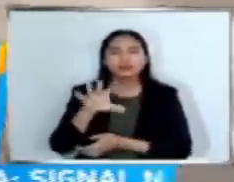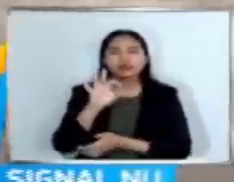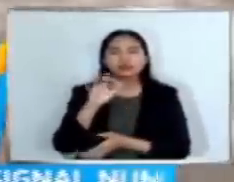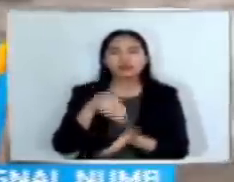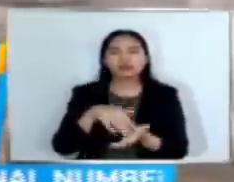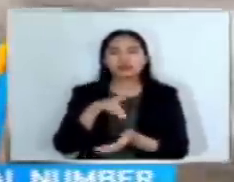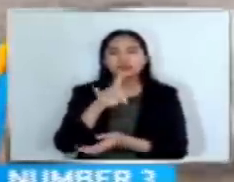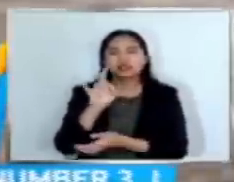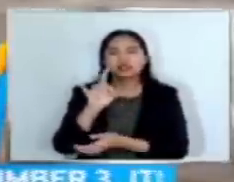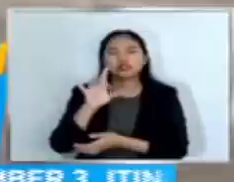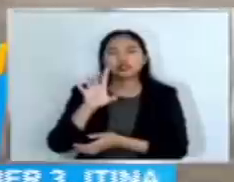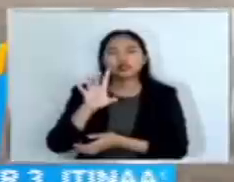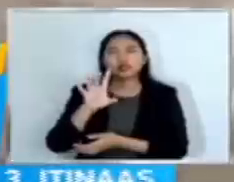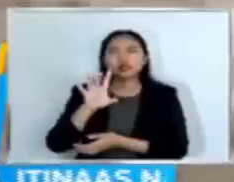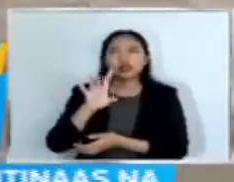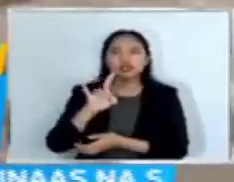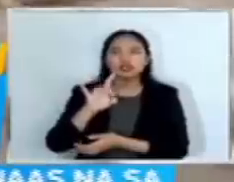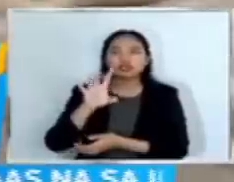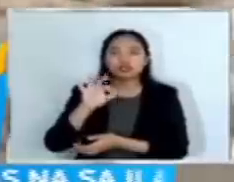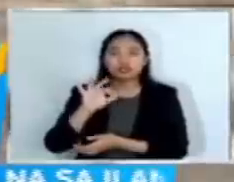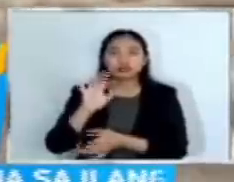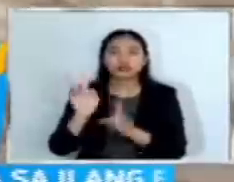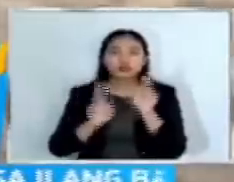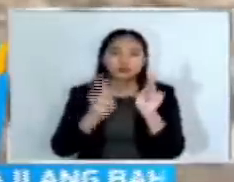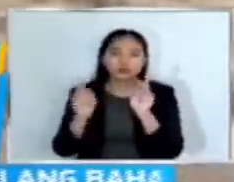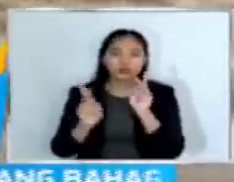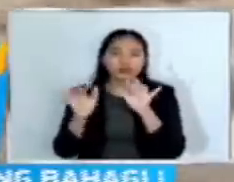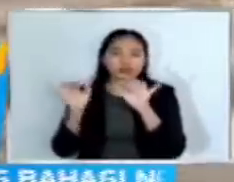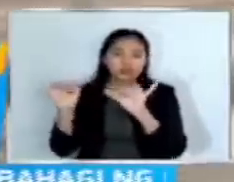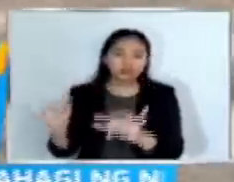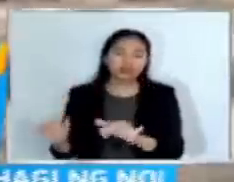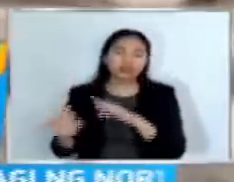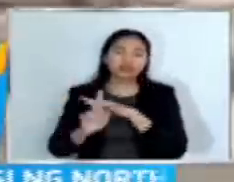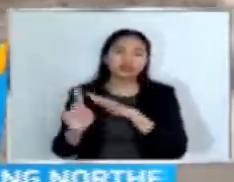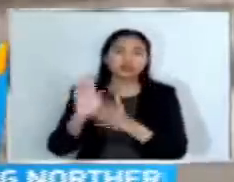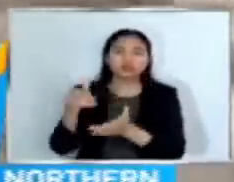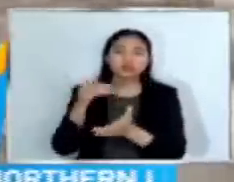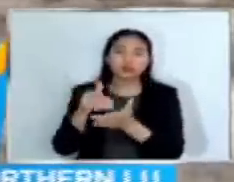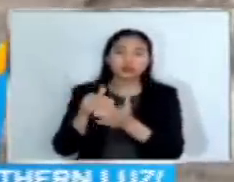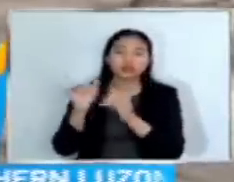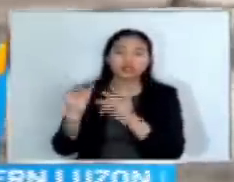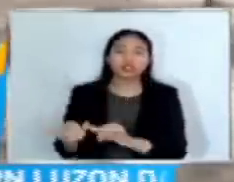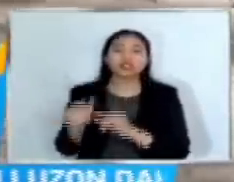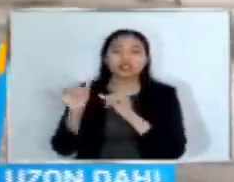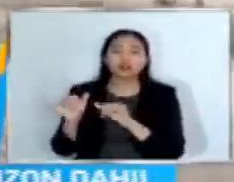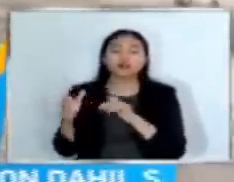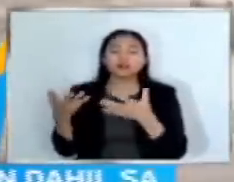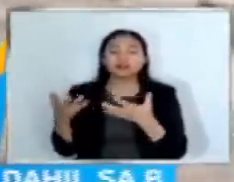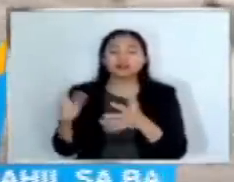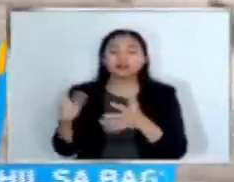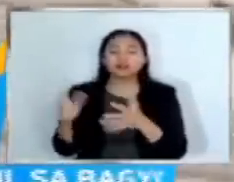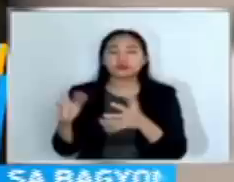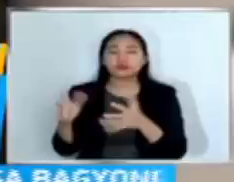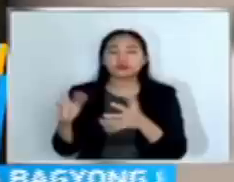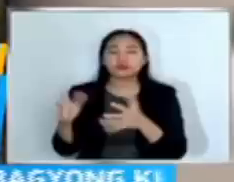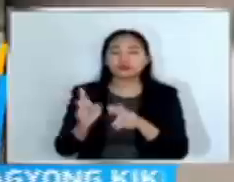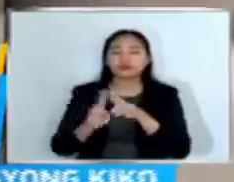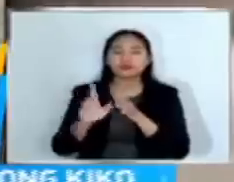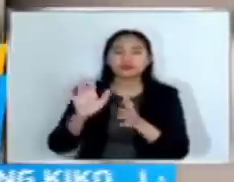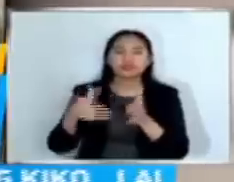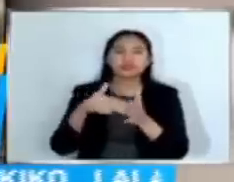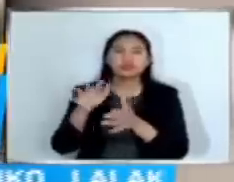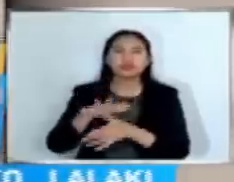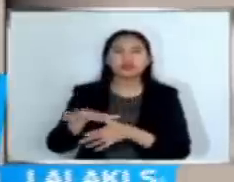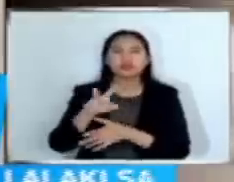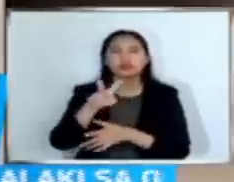9,889 persons ang nag-stay sa evacuation center at nagamit po nating evacuation centers, umabot ng